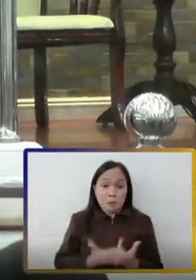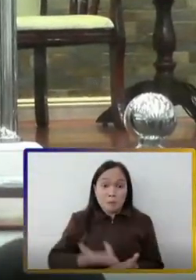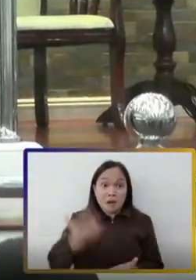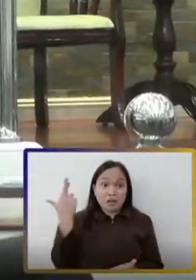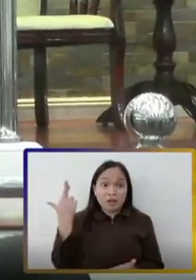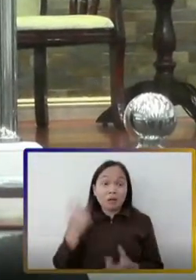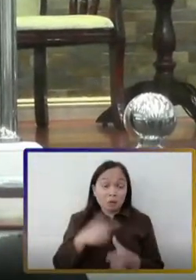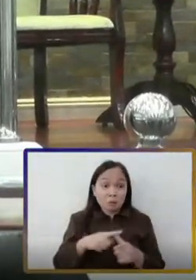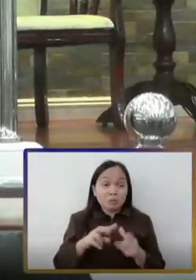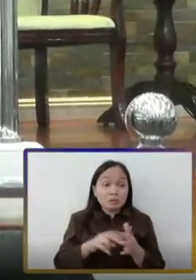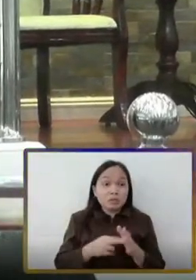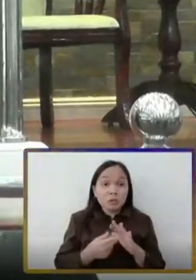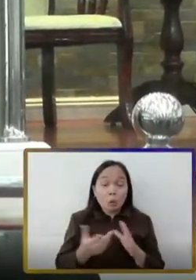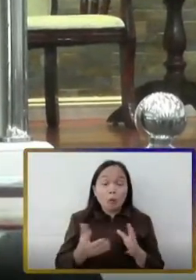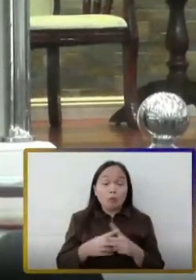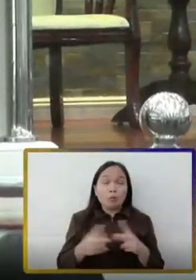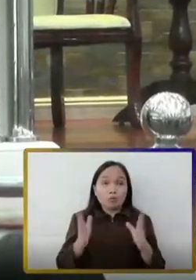lang.